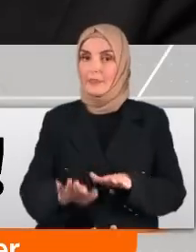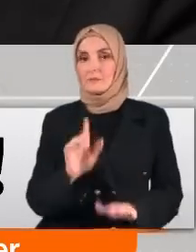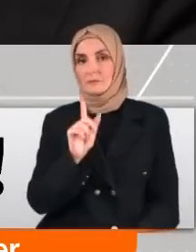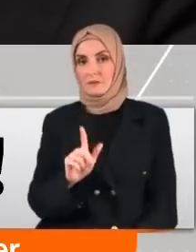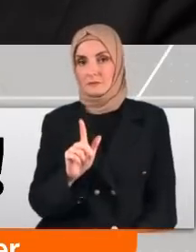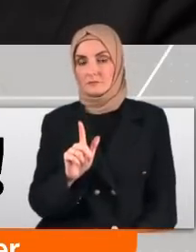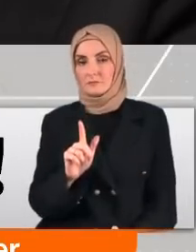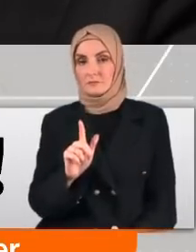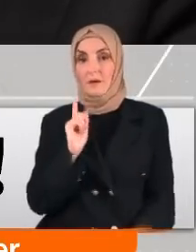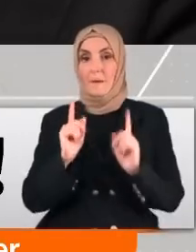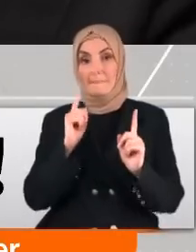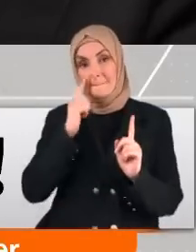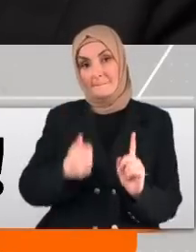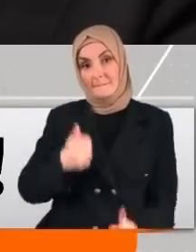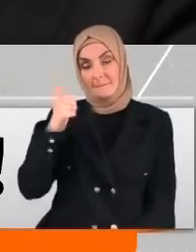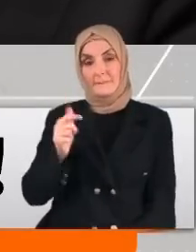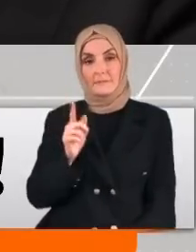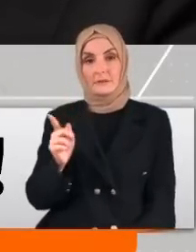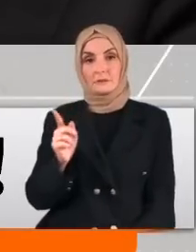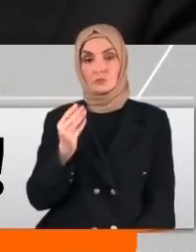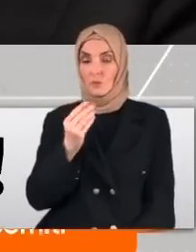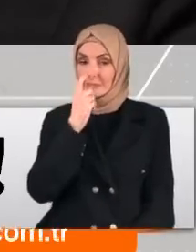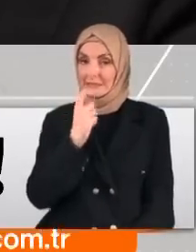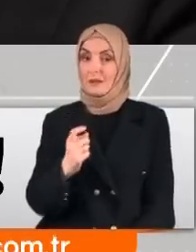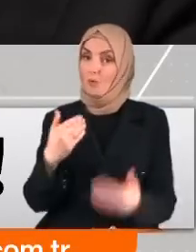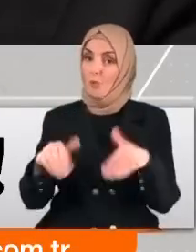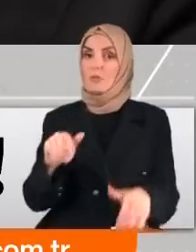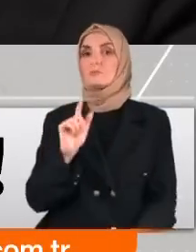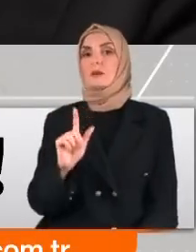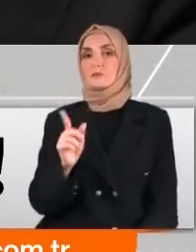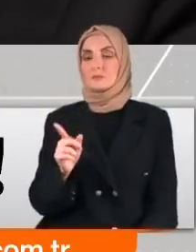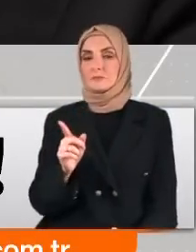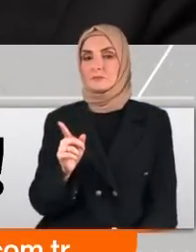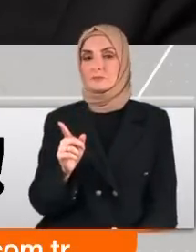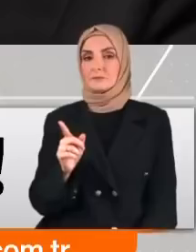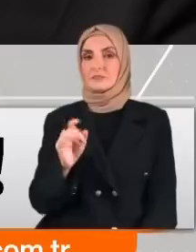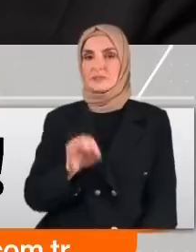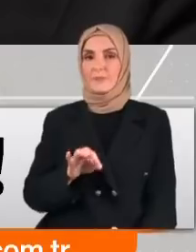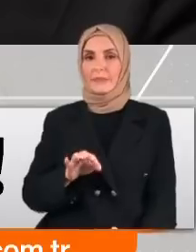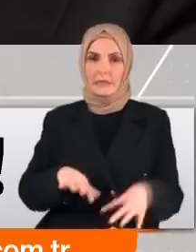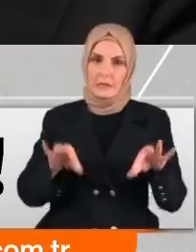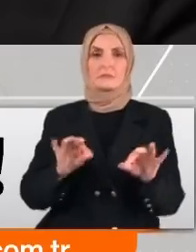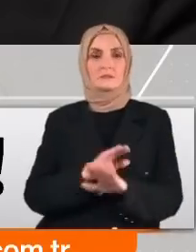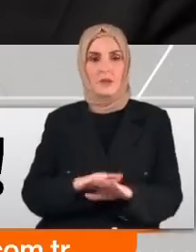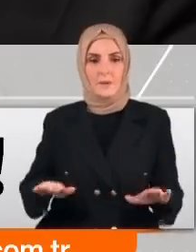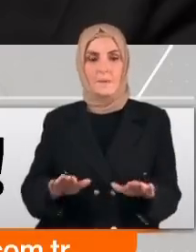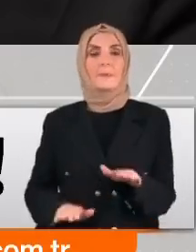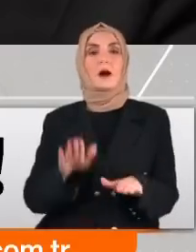bu işin yasal üzerine çok sert tedbirlerle gitmesi lazım. Şu anda hazırlıklarımız tamam.